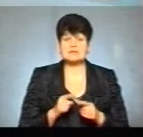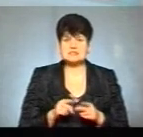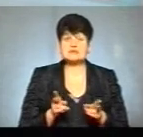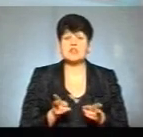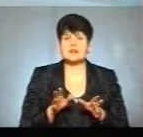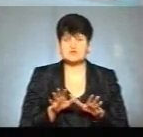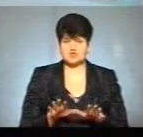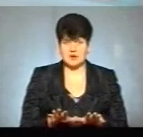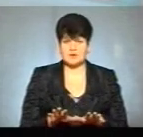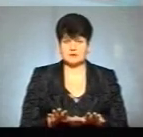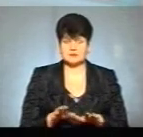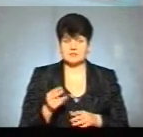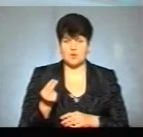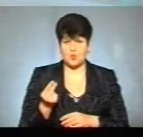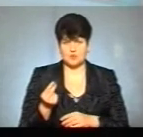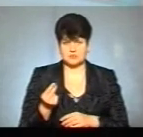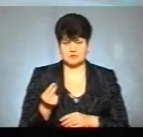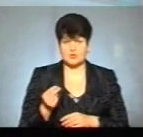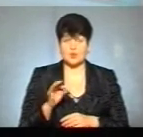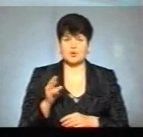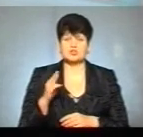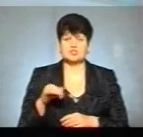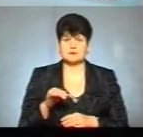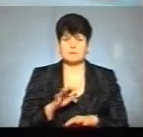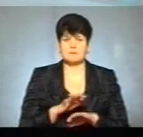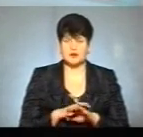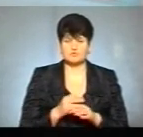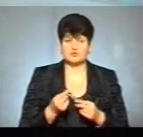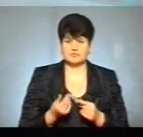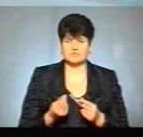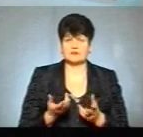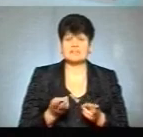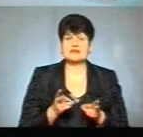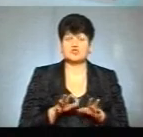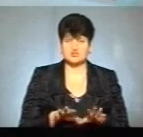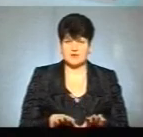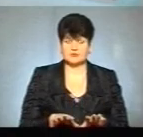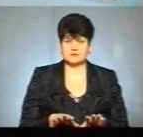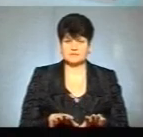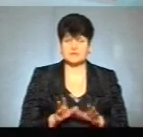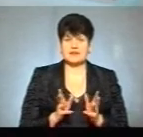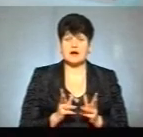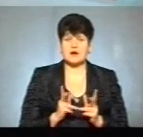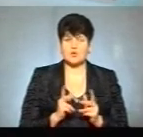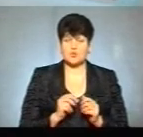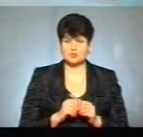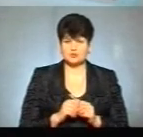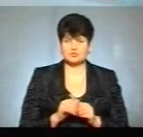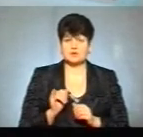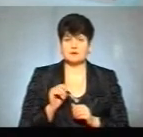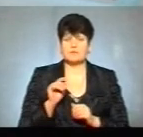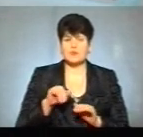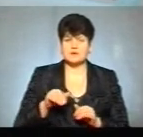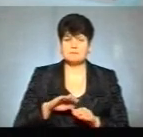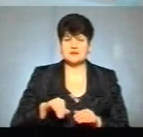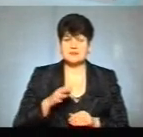залишається, ці кошти залишаються. В Ощадбанку в грошовій формі вони залишаються на рахунку, і потім після